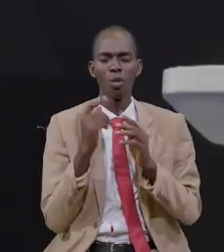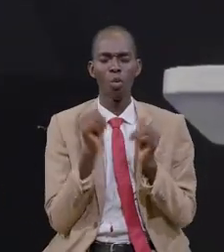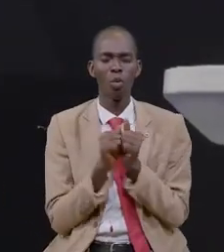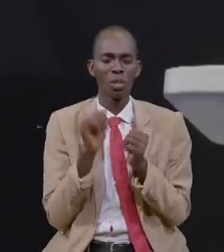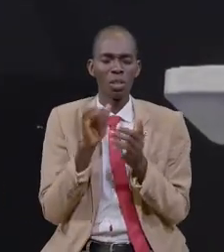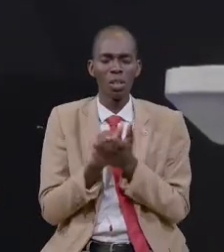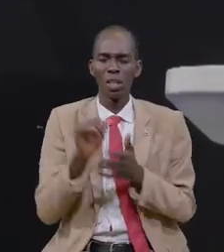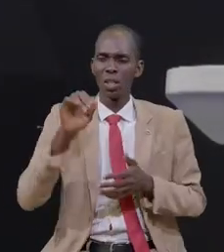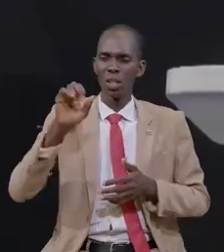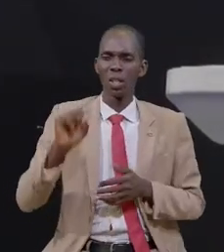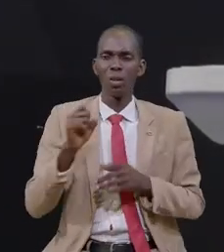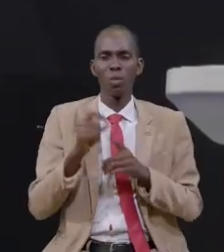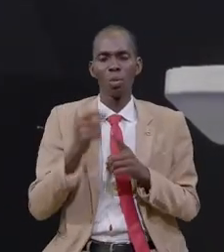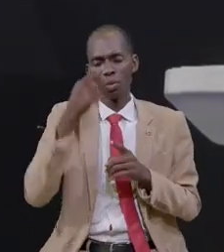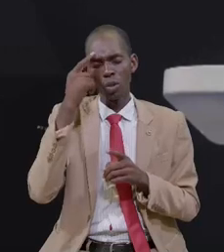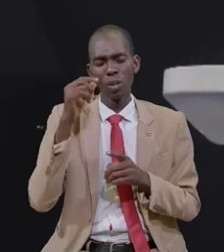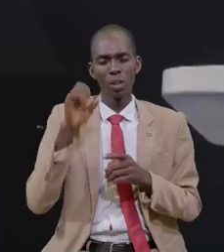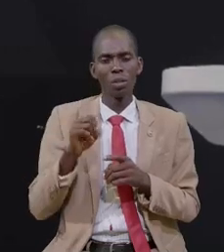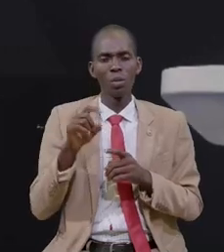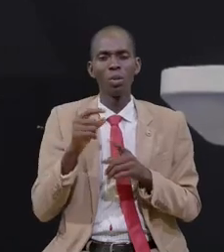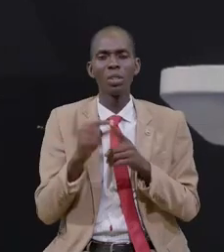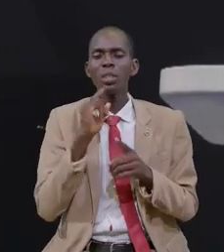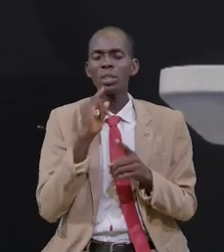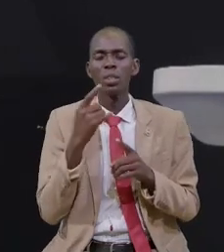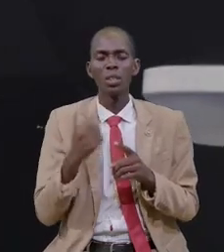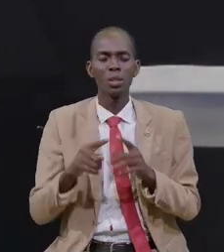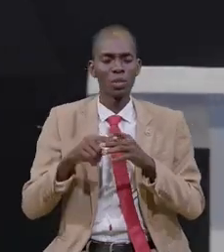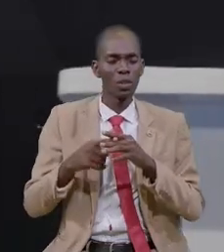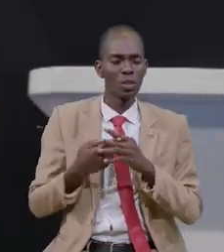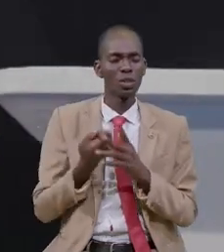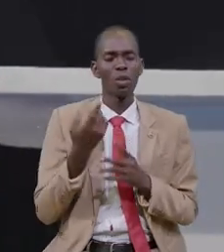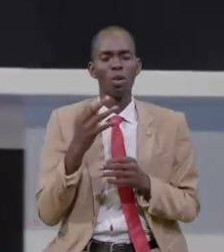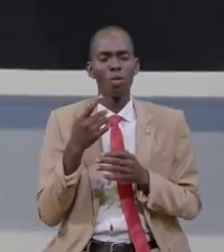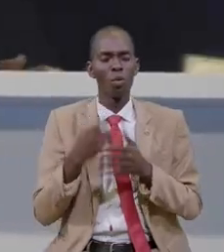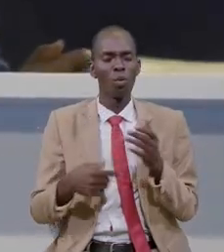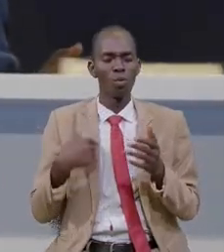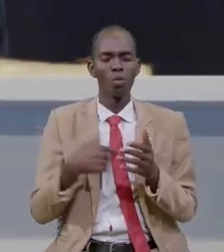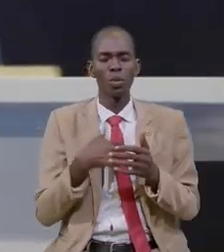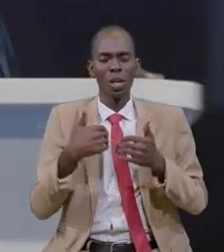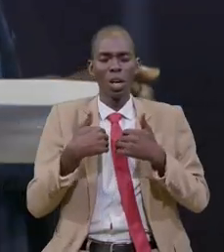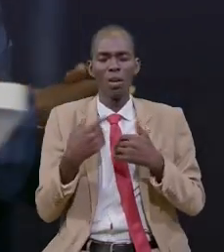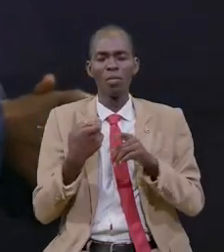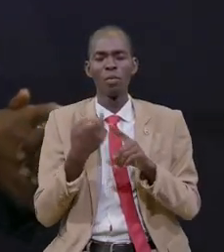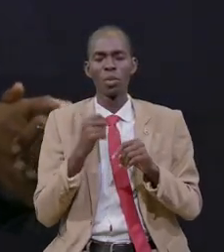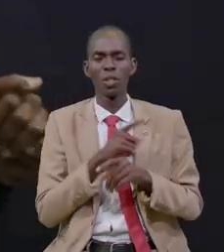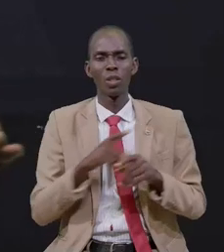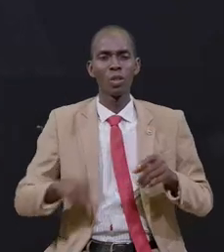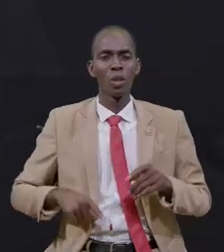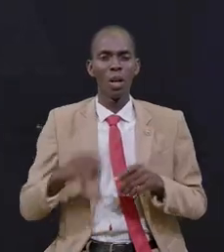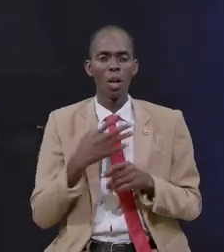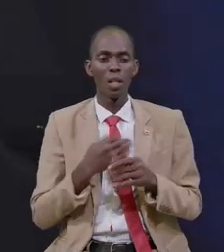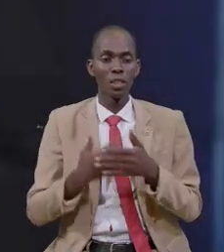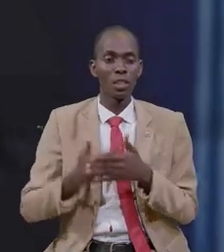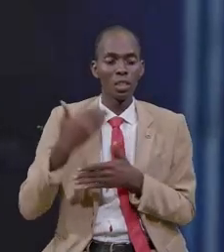F et c'est la fondation de tout ce que nous avons, de tout ce que nous obtenons du Seigneur. Le mot suivant, la lettre